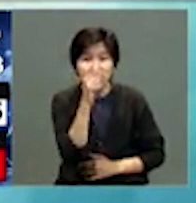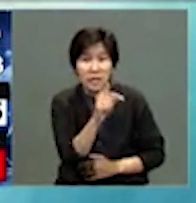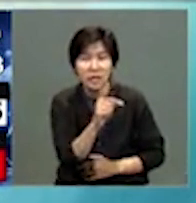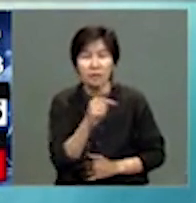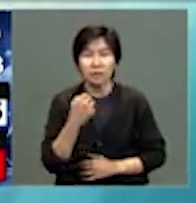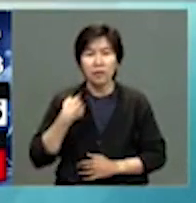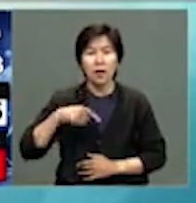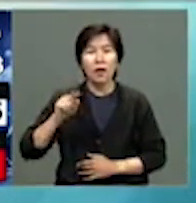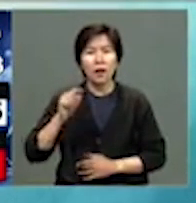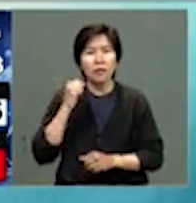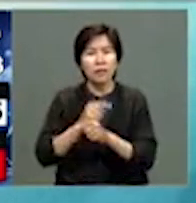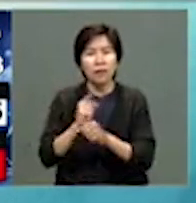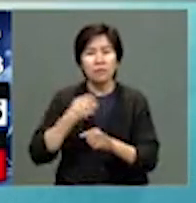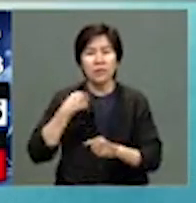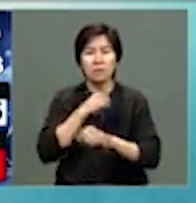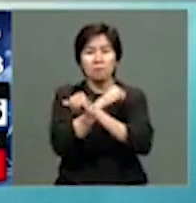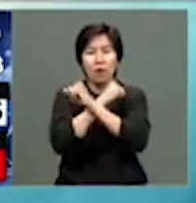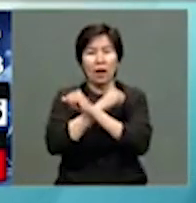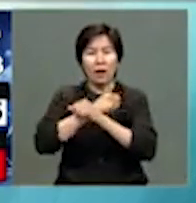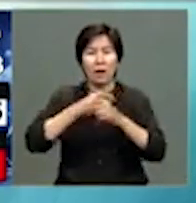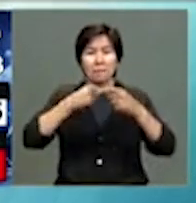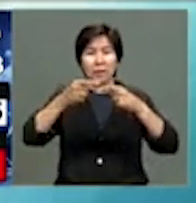ผู้กองถ่ายนี้ก็ได้แล้วคำชมนะครับว่าปฏิบัติตามได้ดีนะครับรวมถึงการถ่ายทำโทรทัศน์รายการโทรทัศน์ทั้งหลายเนี่ยนะครับแล้วก็สร้างนวัตกรรมอะไรต่างๆใหม่ๆขึ้นมาสิ่งต่างๆเหล่านี้ท่านมีคนชมคนดูมากๆก็จะเป็นตัวอย่างที่ดีเอออันนี้มีคนแนะนำบอกให้ผมช่วยแนะนำด้วยพิธีกรที่ที่ออกทางตามรายการตั้งหลายแม่บางคนใส่The Face Shield